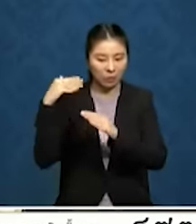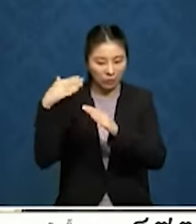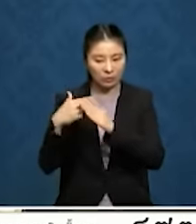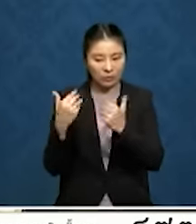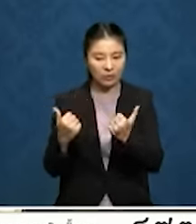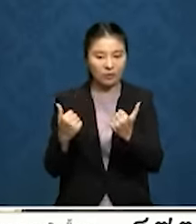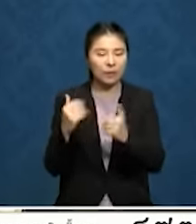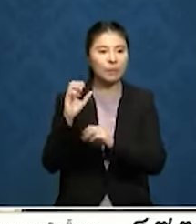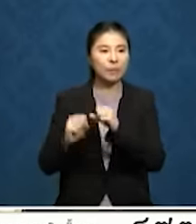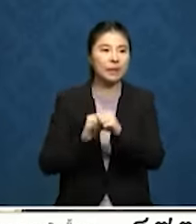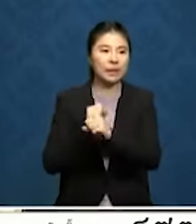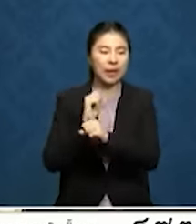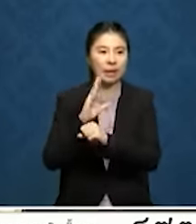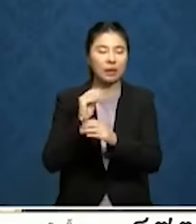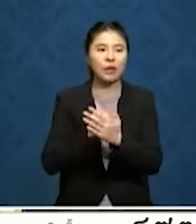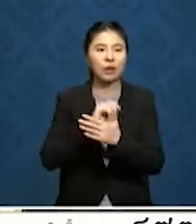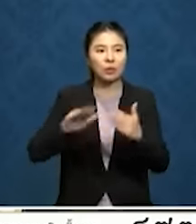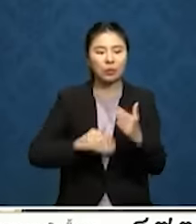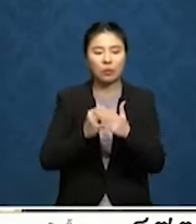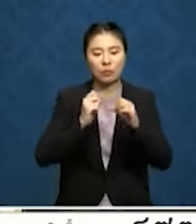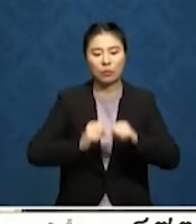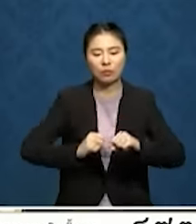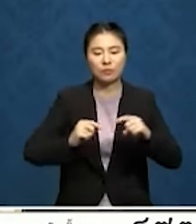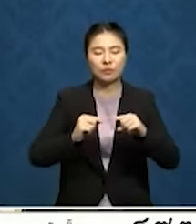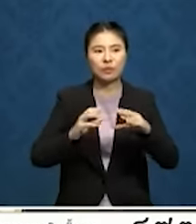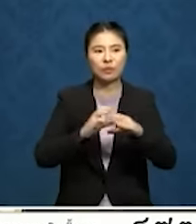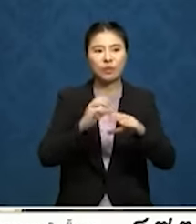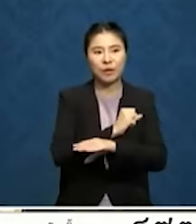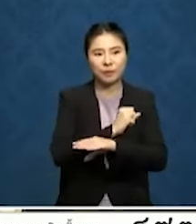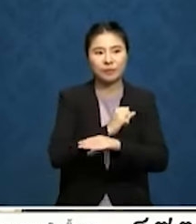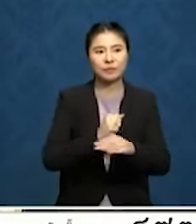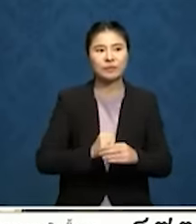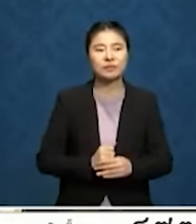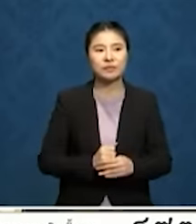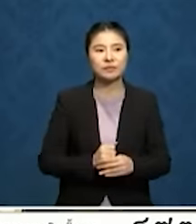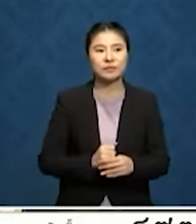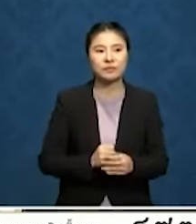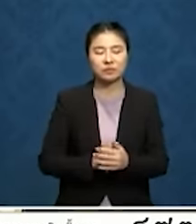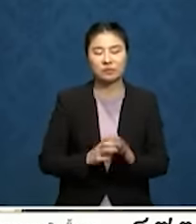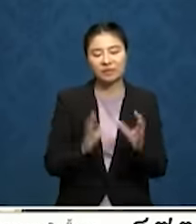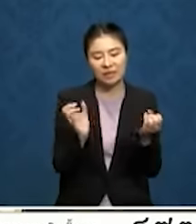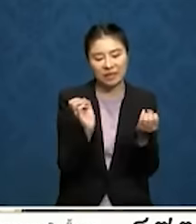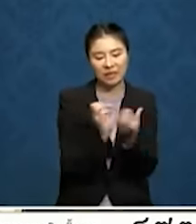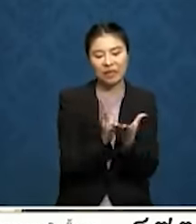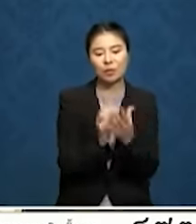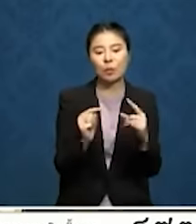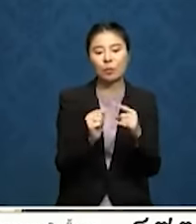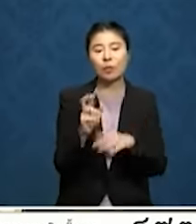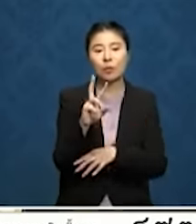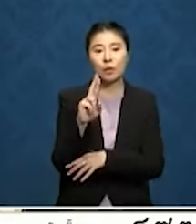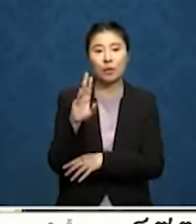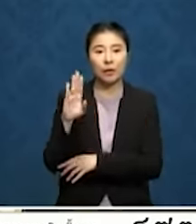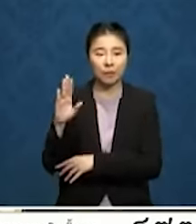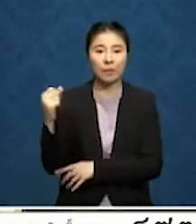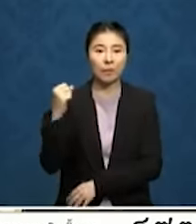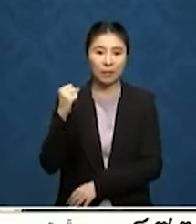นี้ล้วนเป็นเหยื่อจากคำตัดสินทางการเมืองและล้วนเป็นผู้ได้รับผลกระทบจากระบบที่